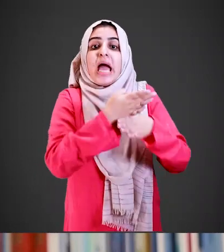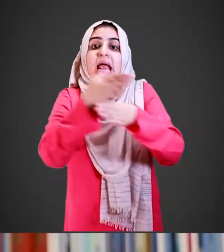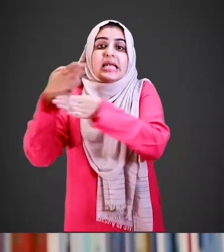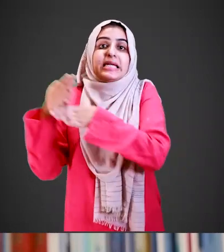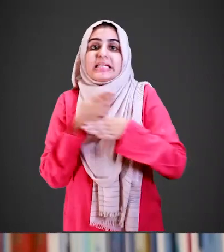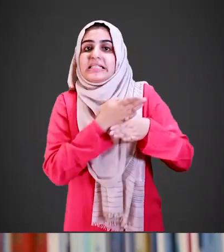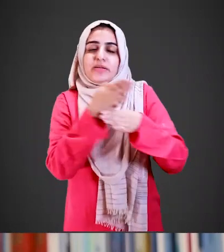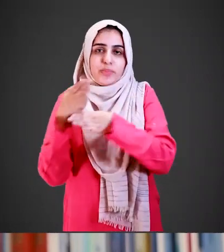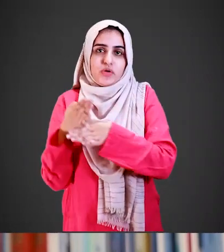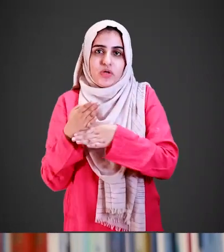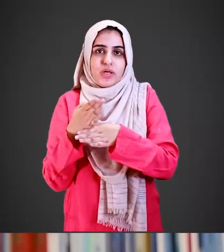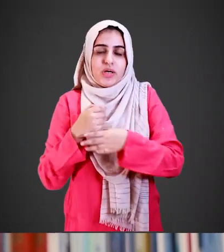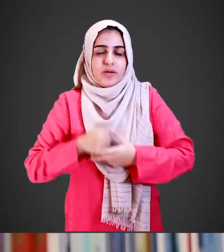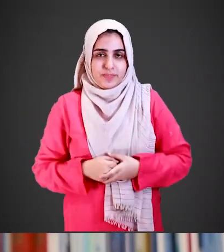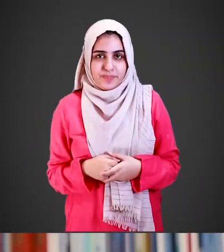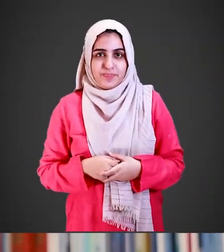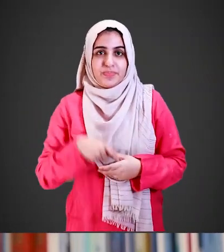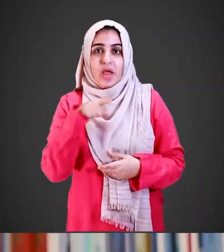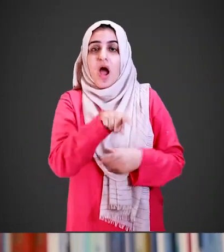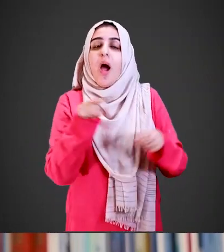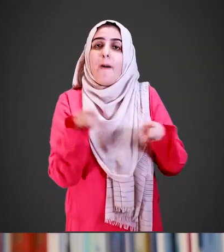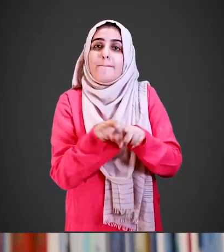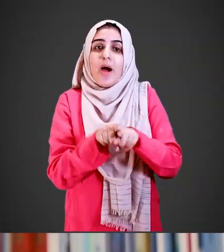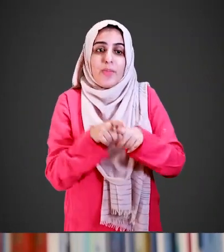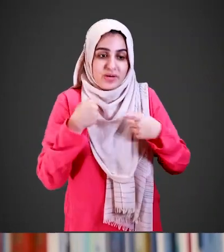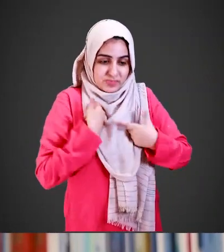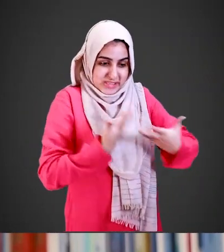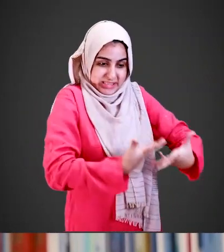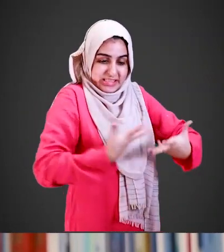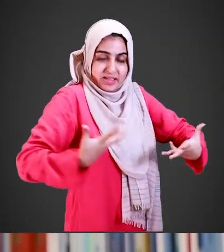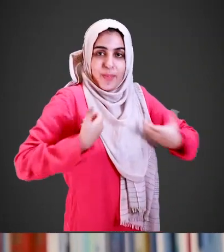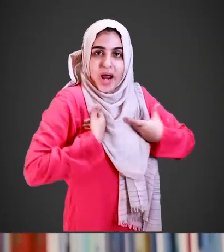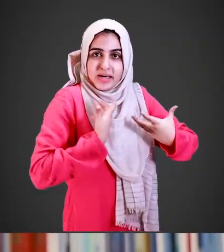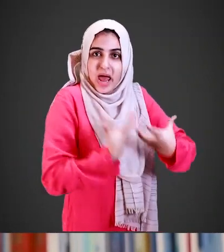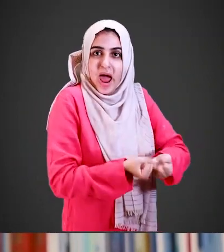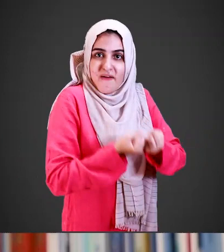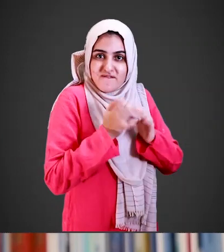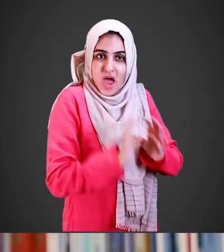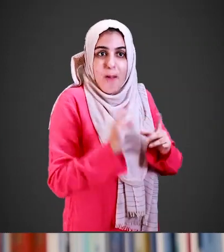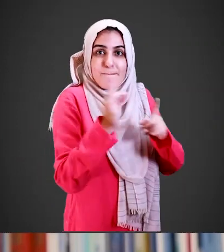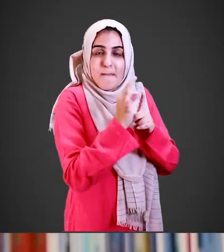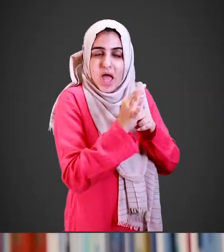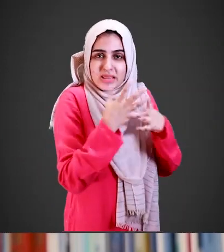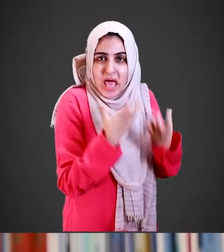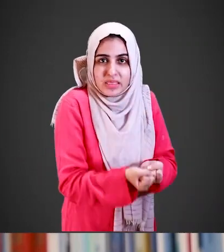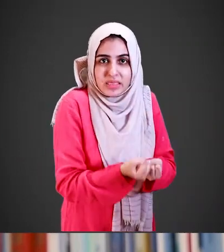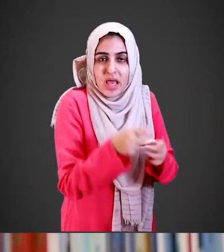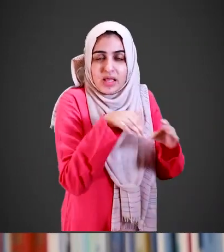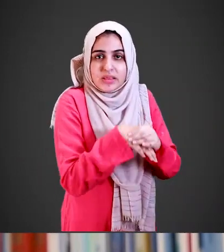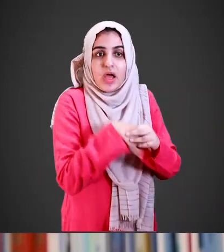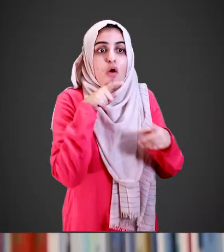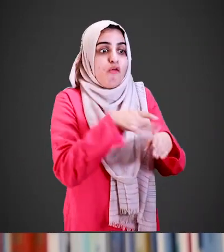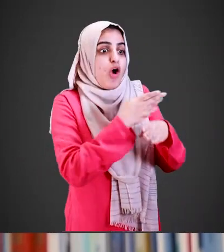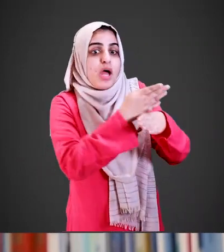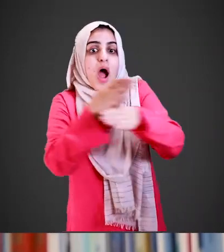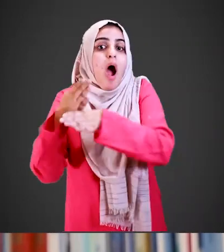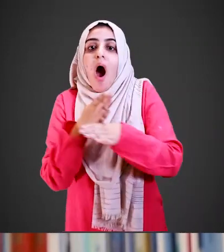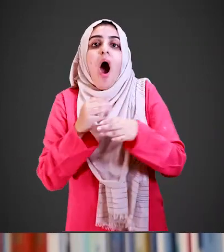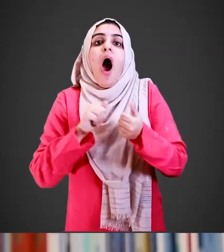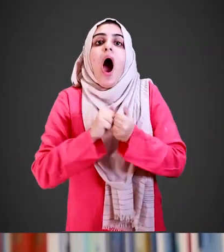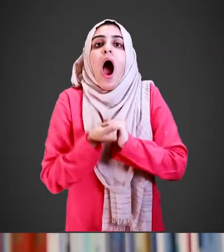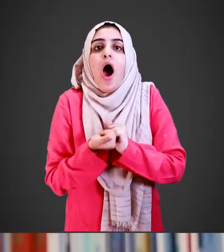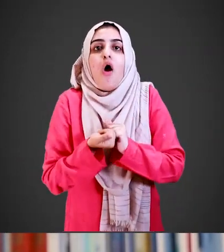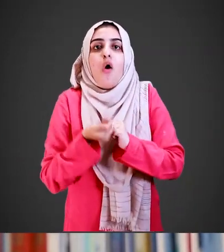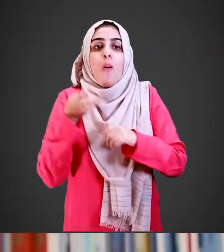डिस्ट्रीब्यूशन या तकसीम, यानी कि जितने टोटल वसाइल मौजूद हैं एक इकॉनमी के अंदर, उनकी तकसीम कैसे हो रही है